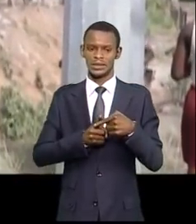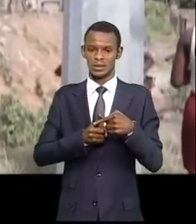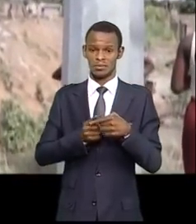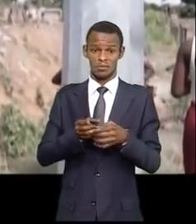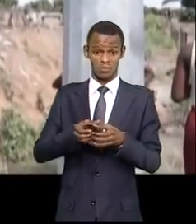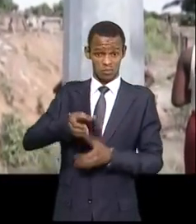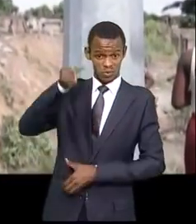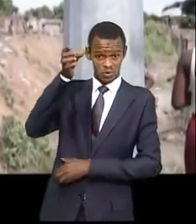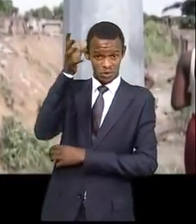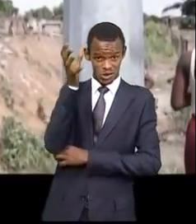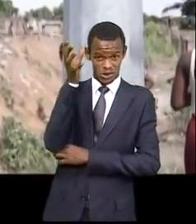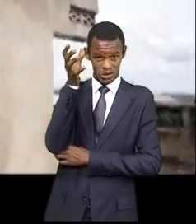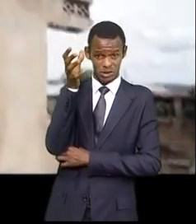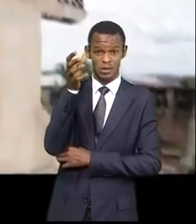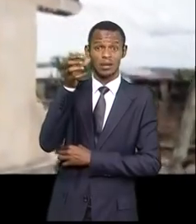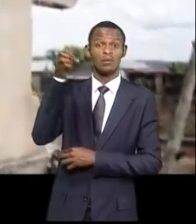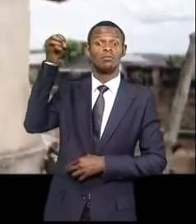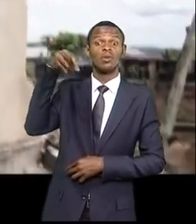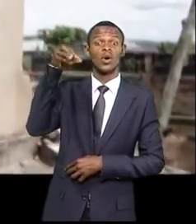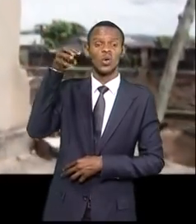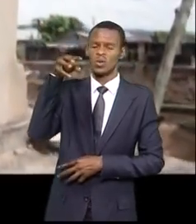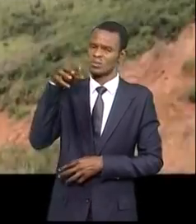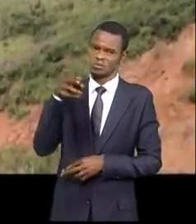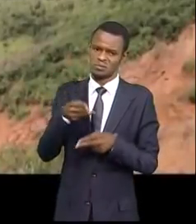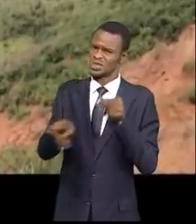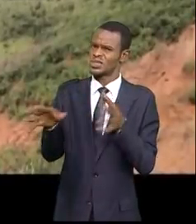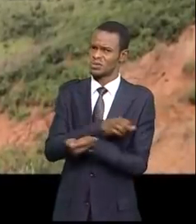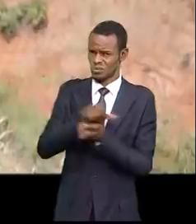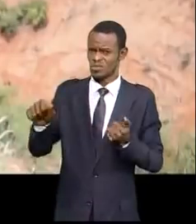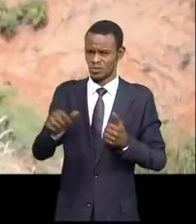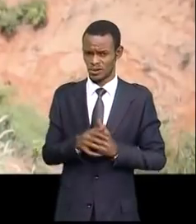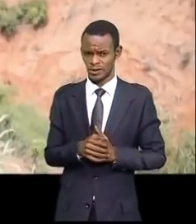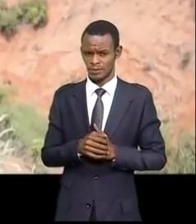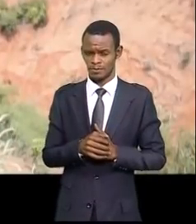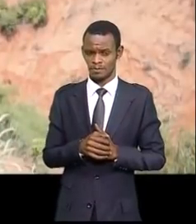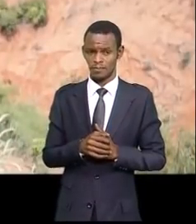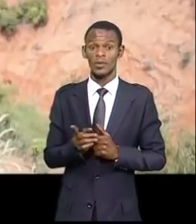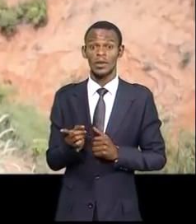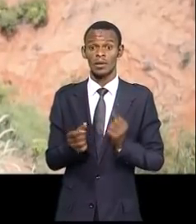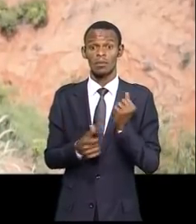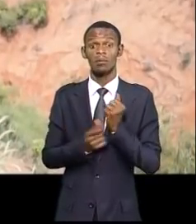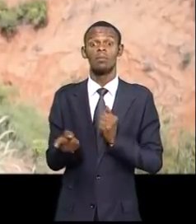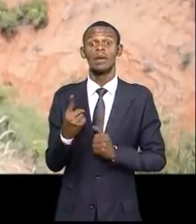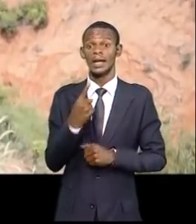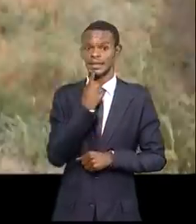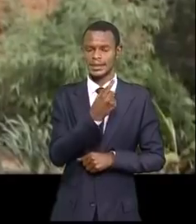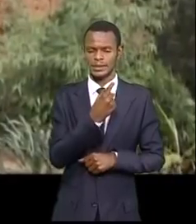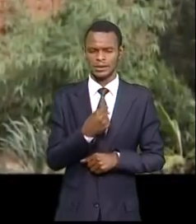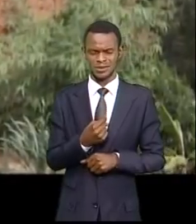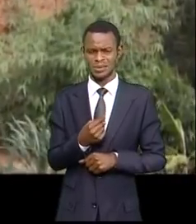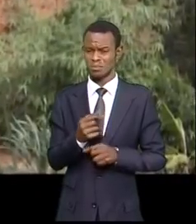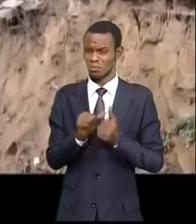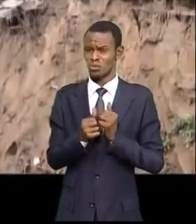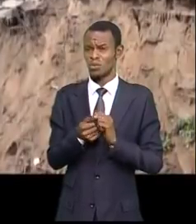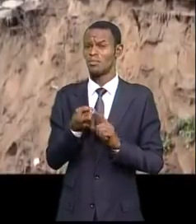importés est compromise c'est donc une bonne aux pierres l'un des habitants des laves nimbula l'inexistence de la canalisation est à la